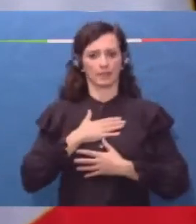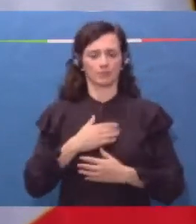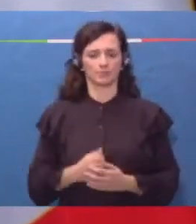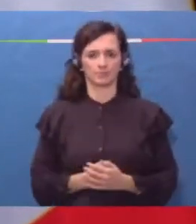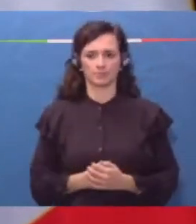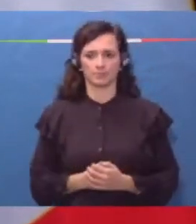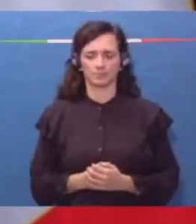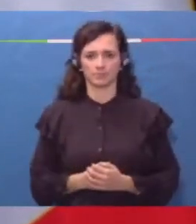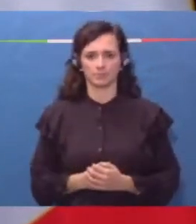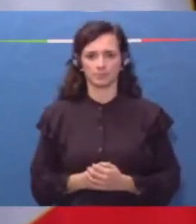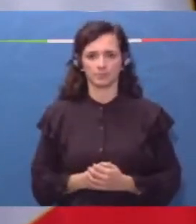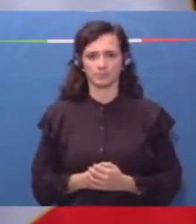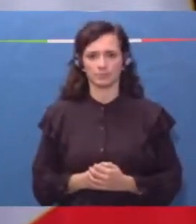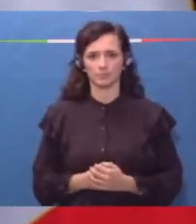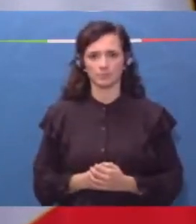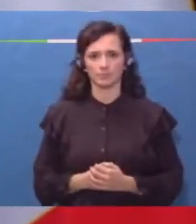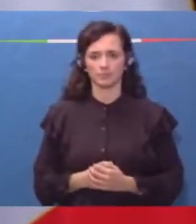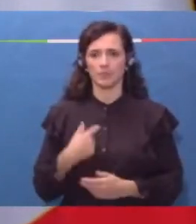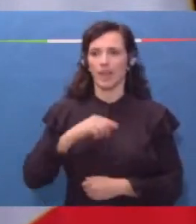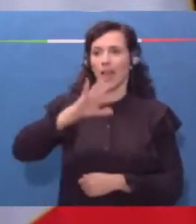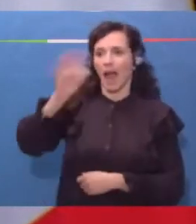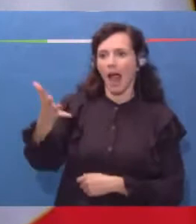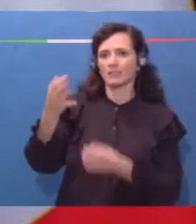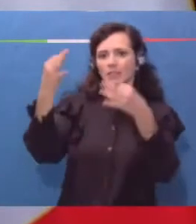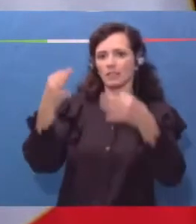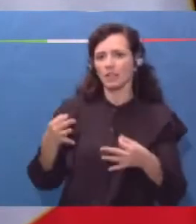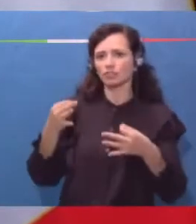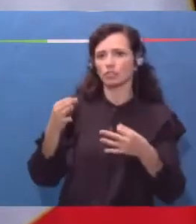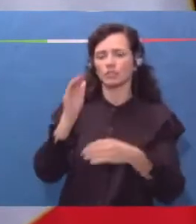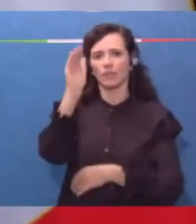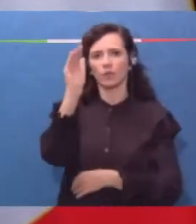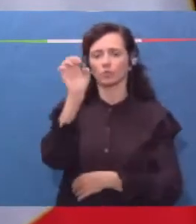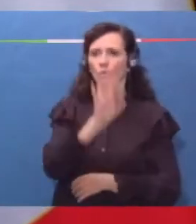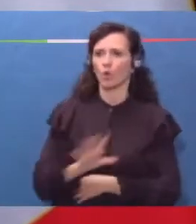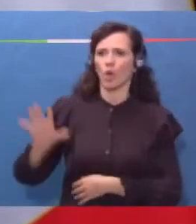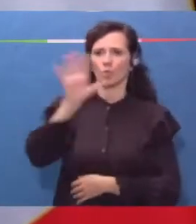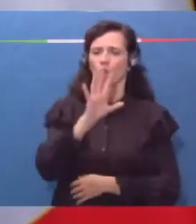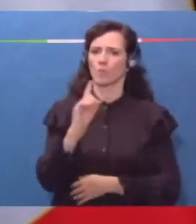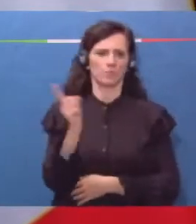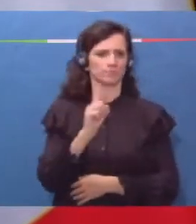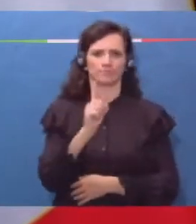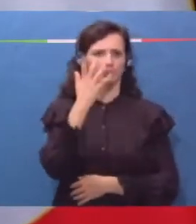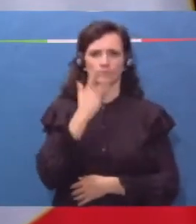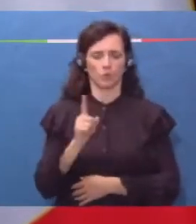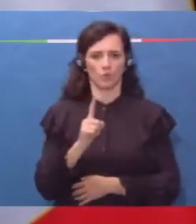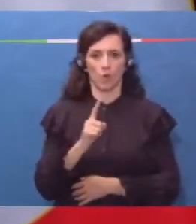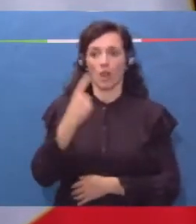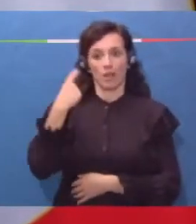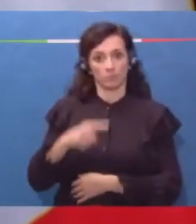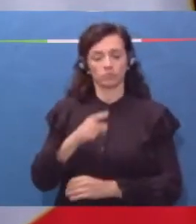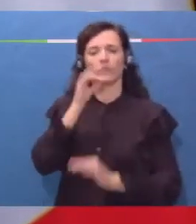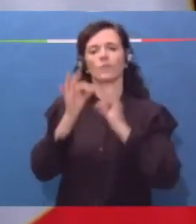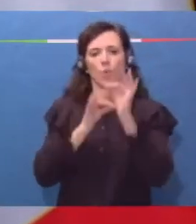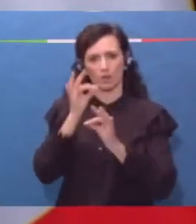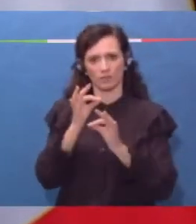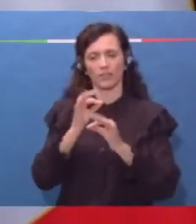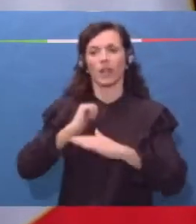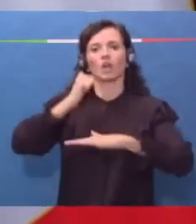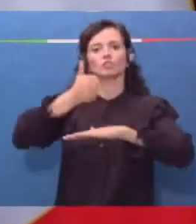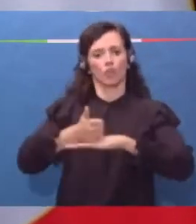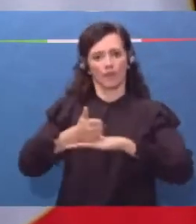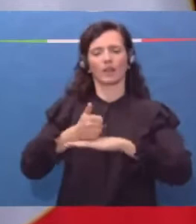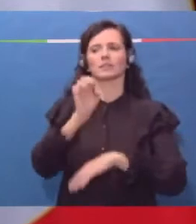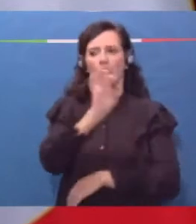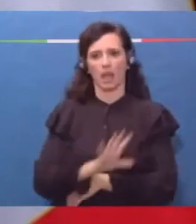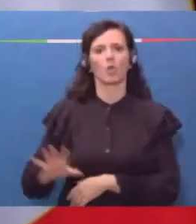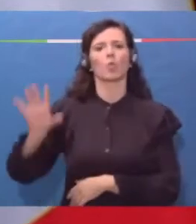Non ce lo vogliamo far disegnare da altri. Per far questo significa sovranità europea.